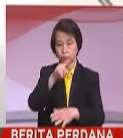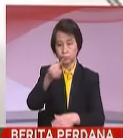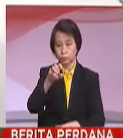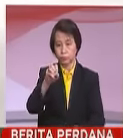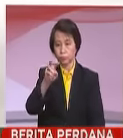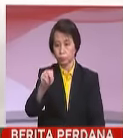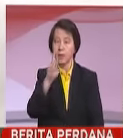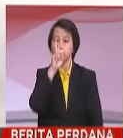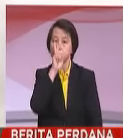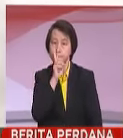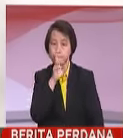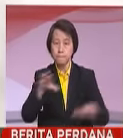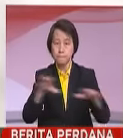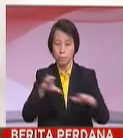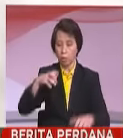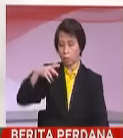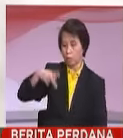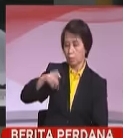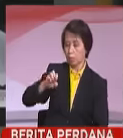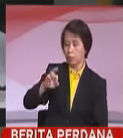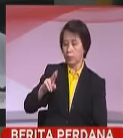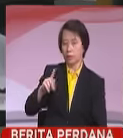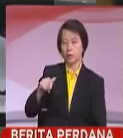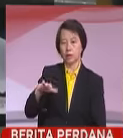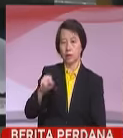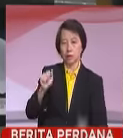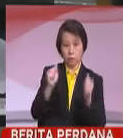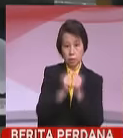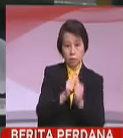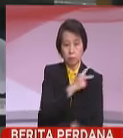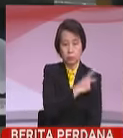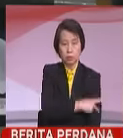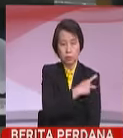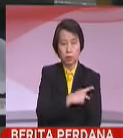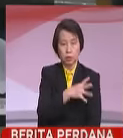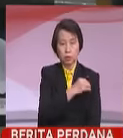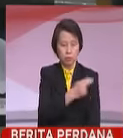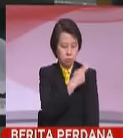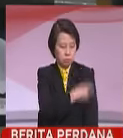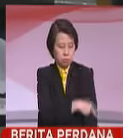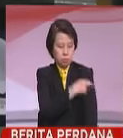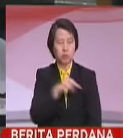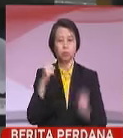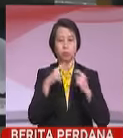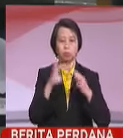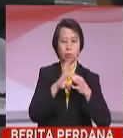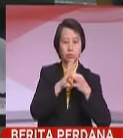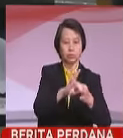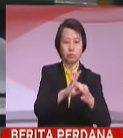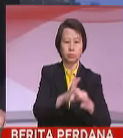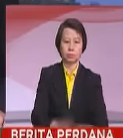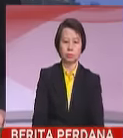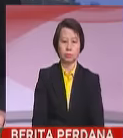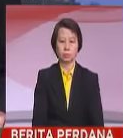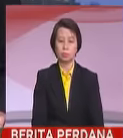itu dilaksanakan perkeso dengan kerjasama klinik dan hospital swasta.